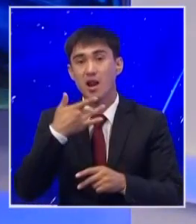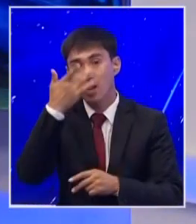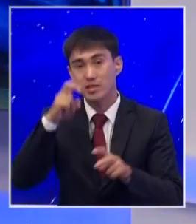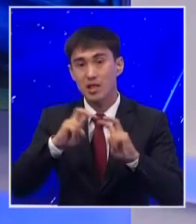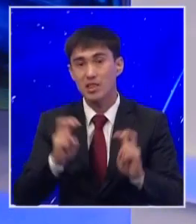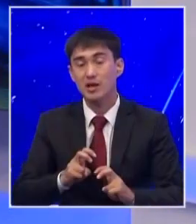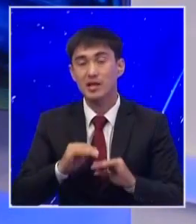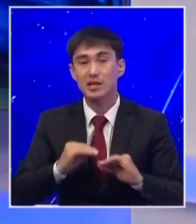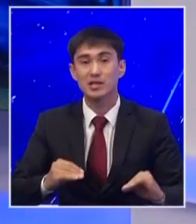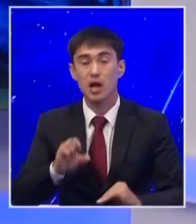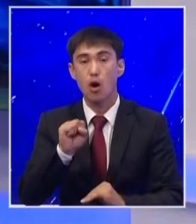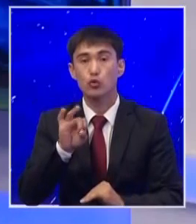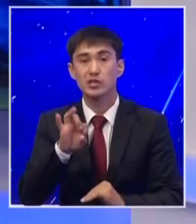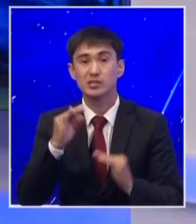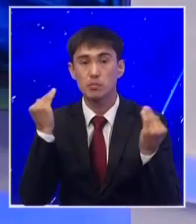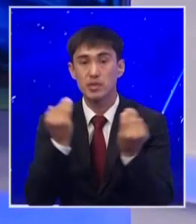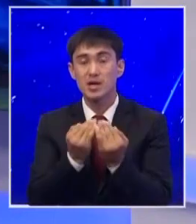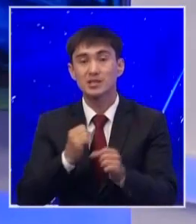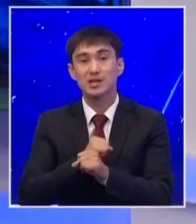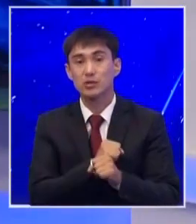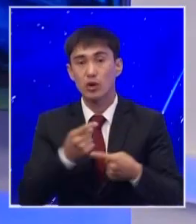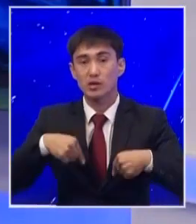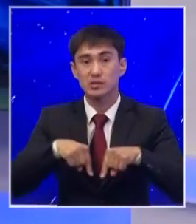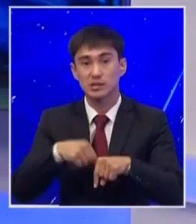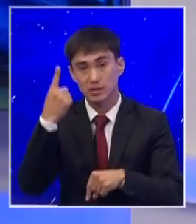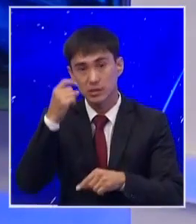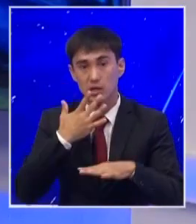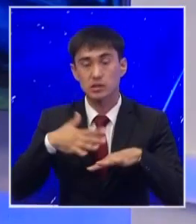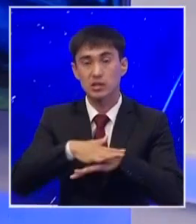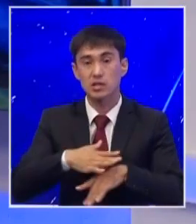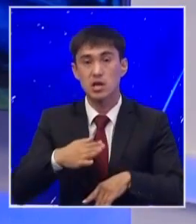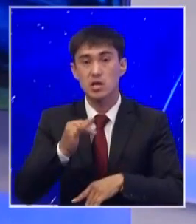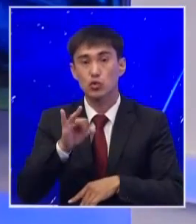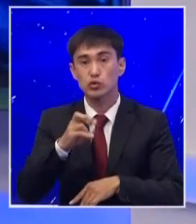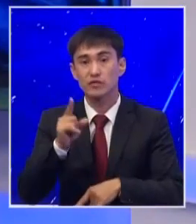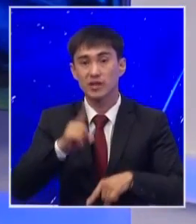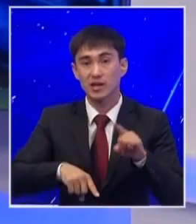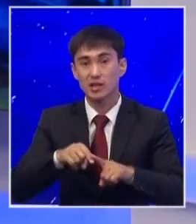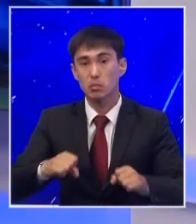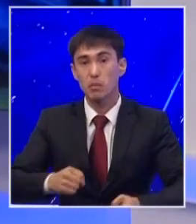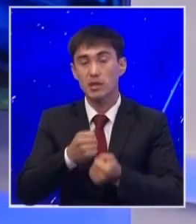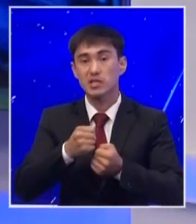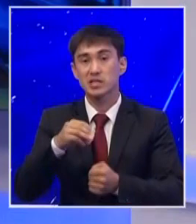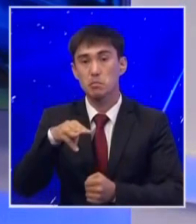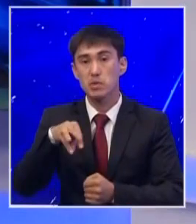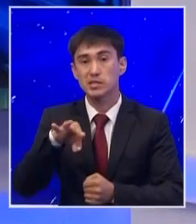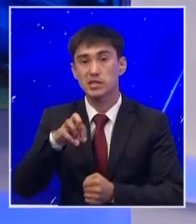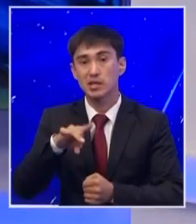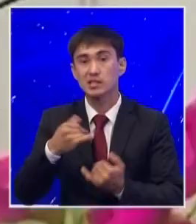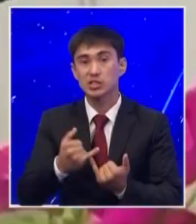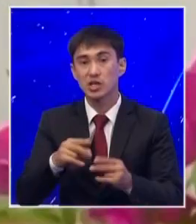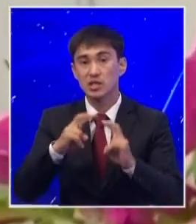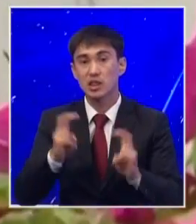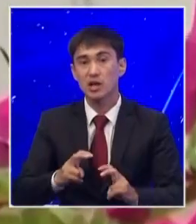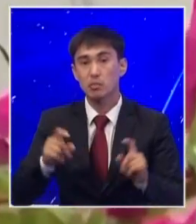с аутизмом. Санаторий организовали по инициативе Ассоциации «Инклюзивные родители» при поддержке меценатов. Сейчас